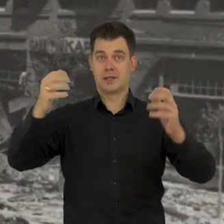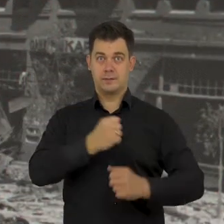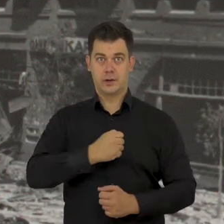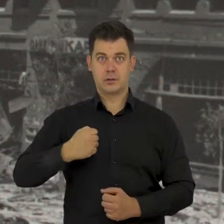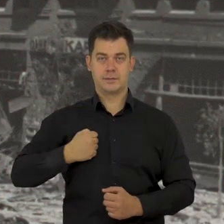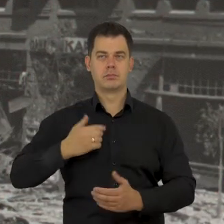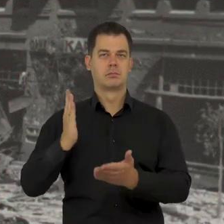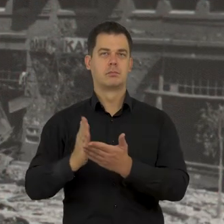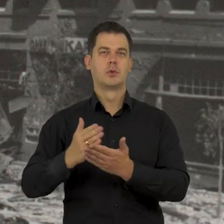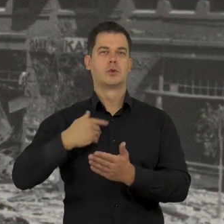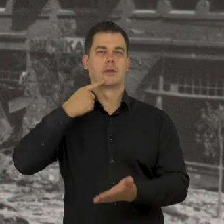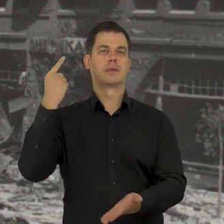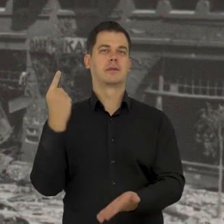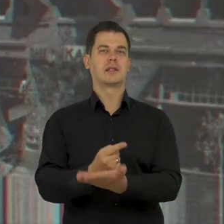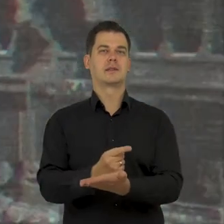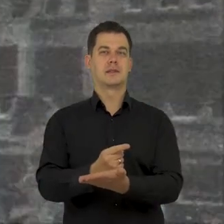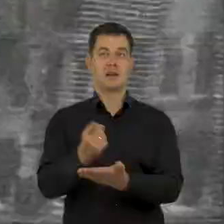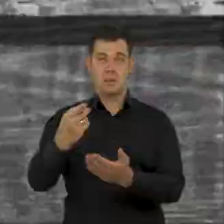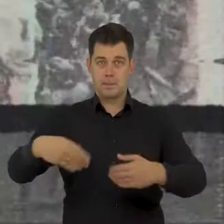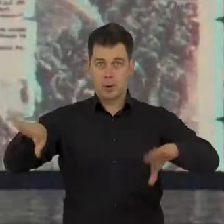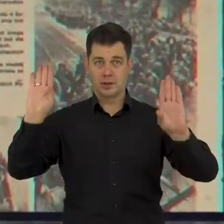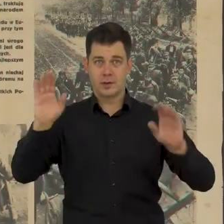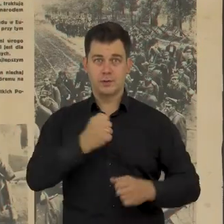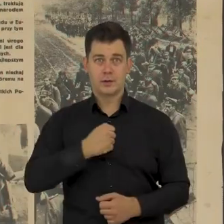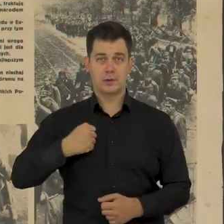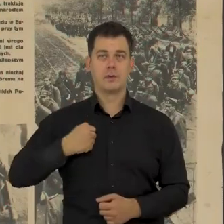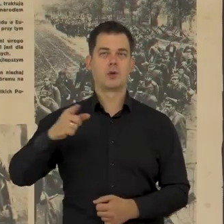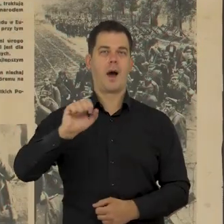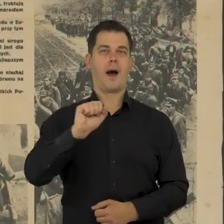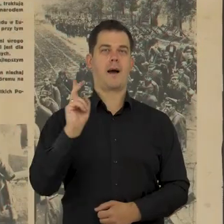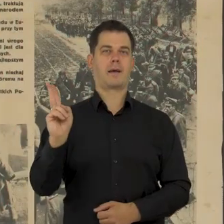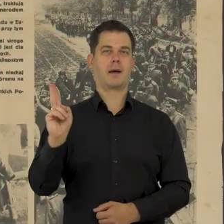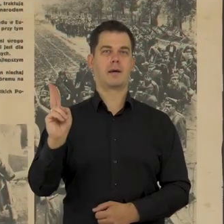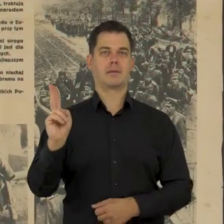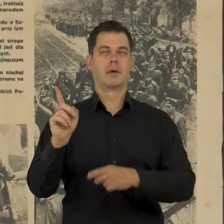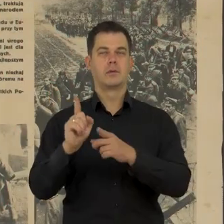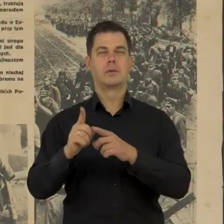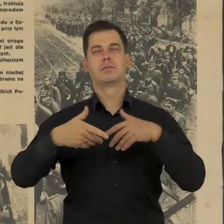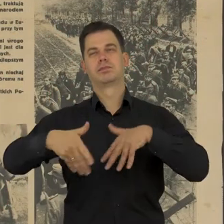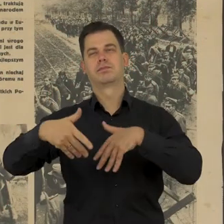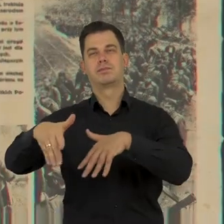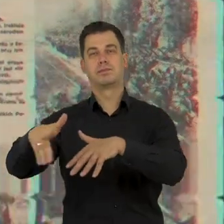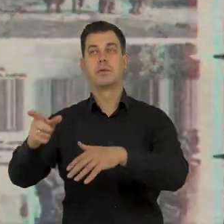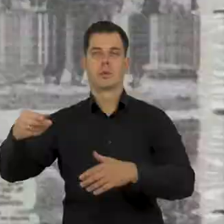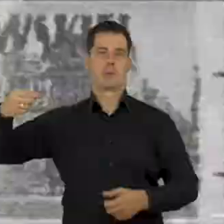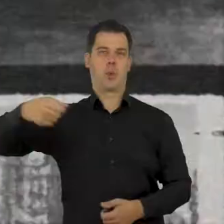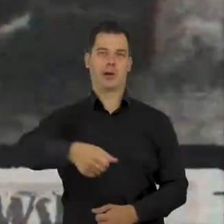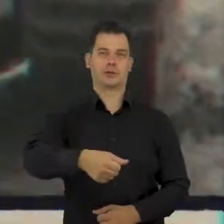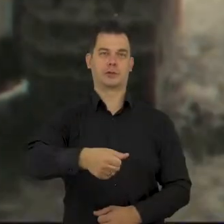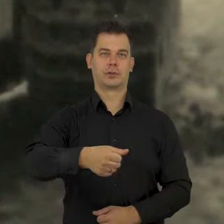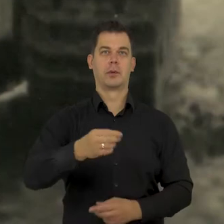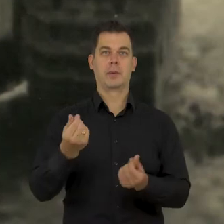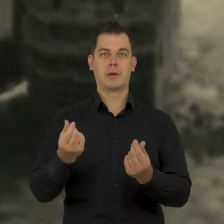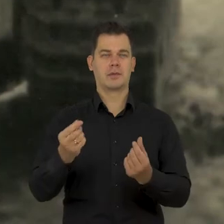już w momencie, gdy zapadła decyzja o jego kapitulacji, dowództwo Armii Krajowej żołnierzom idącym do niewoli wypłaciło